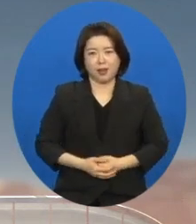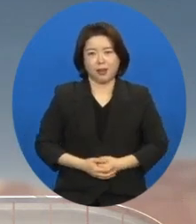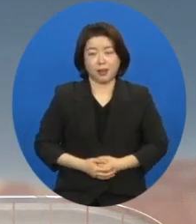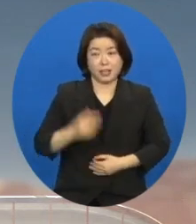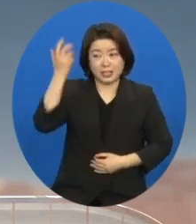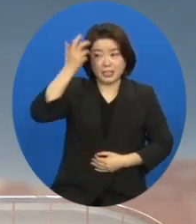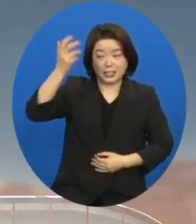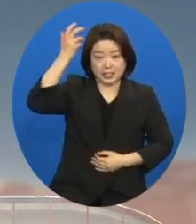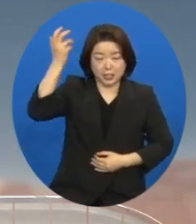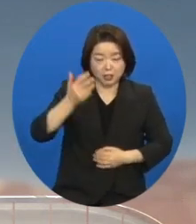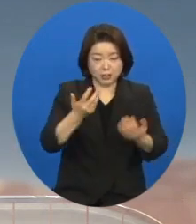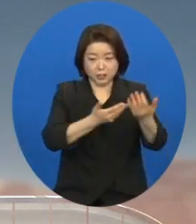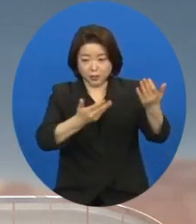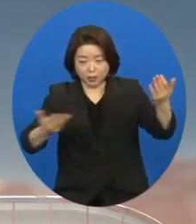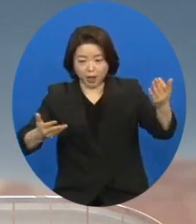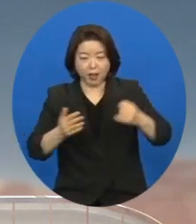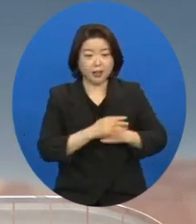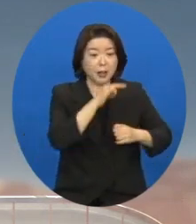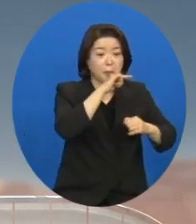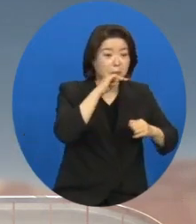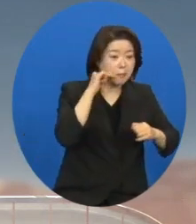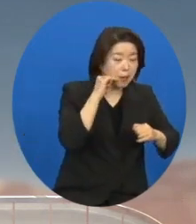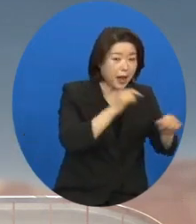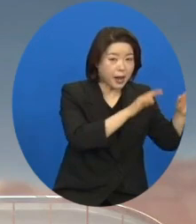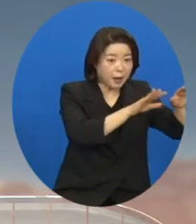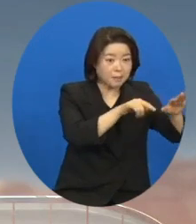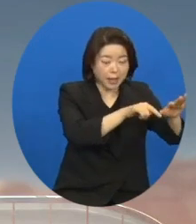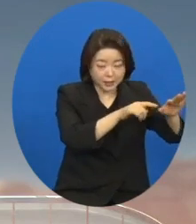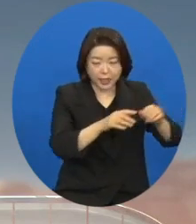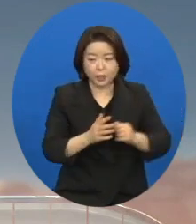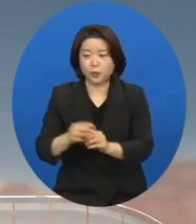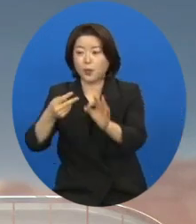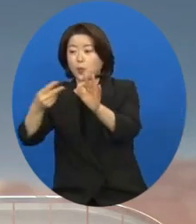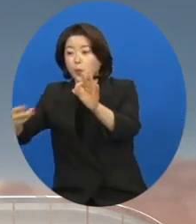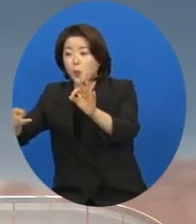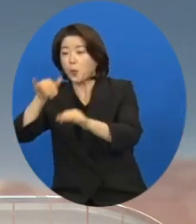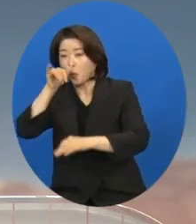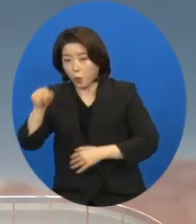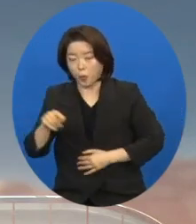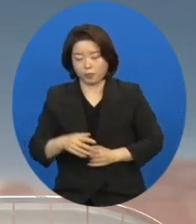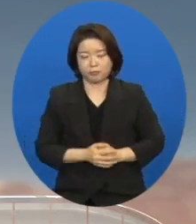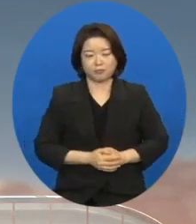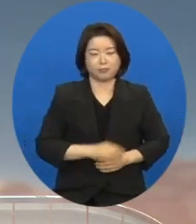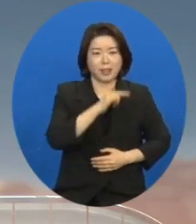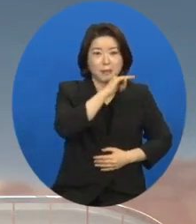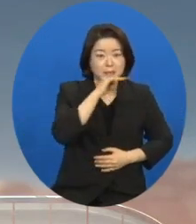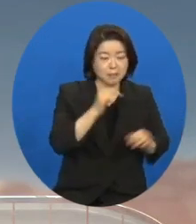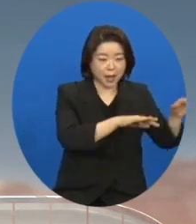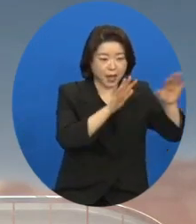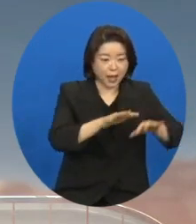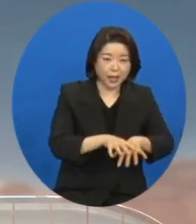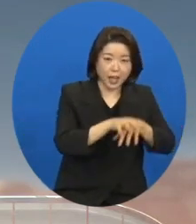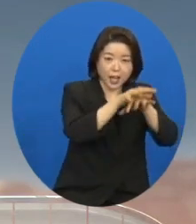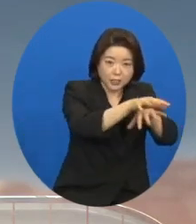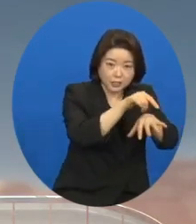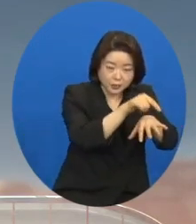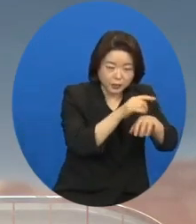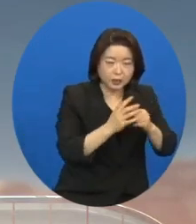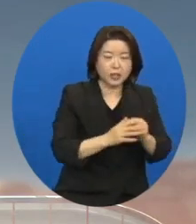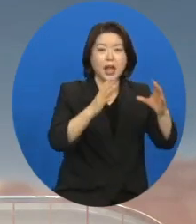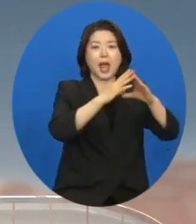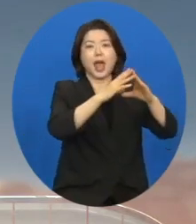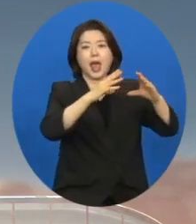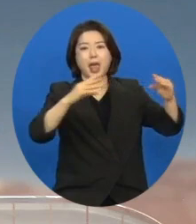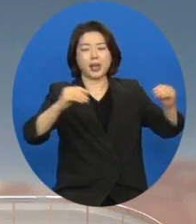요단강이 있으면 여러분 아셔야 됩니다. 홍해를 건넌다는 것은 애굽이라고 하는 죄의 속박에서